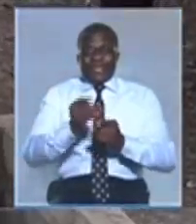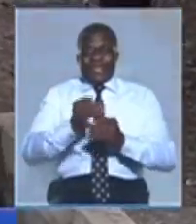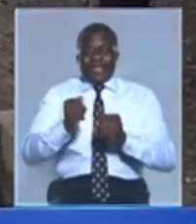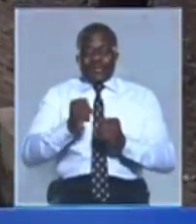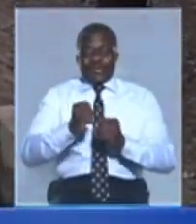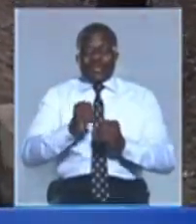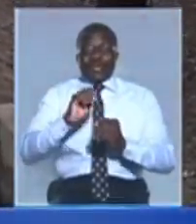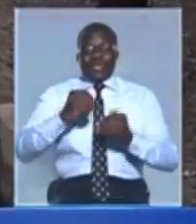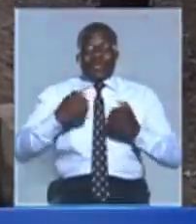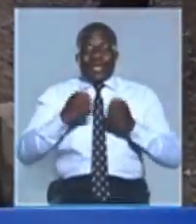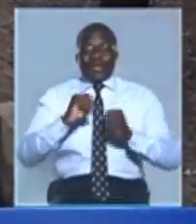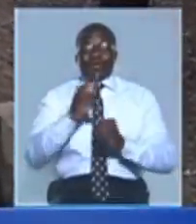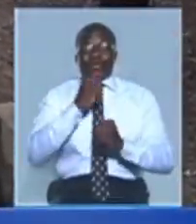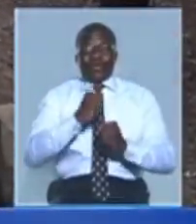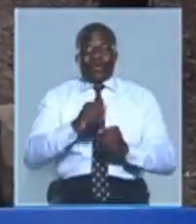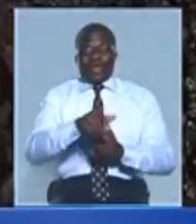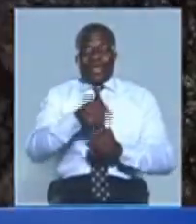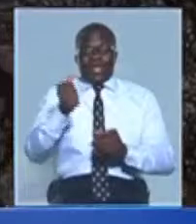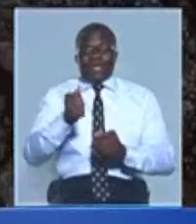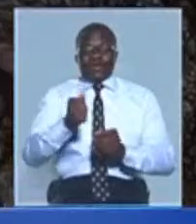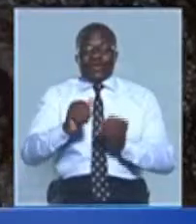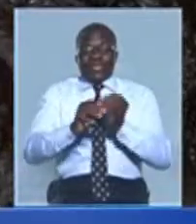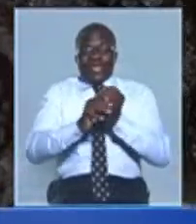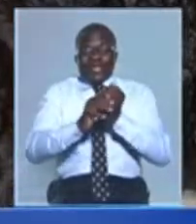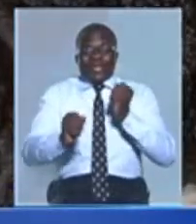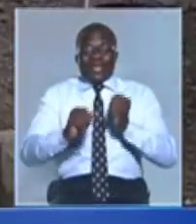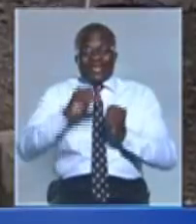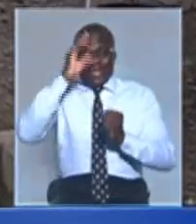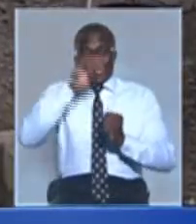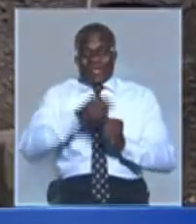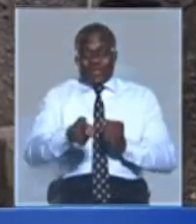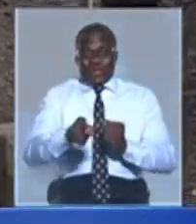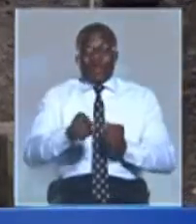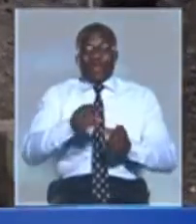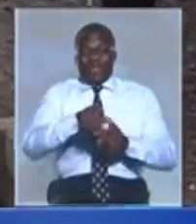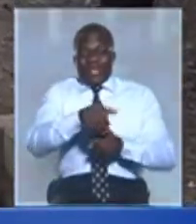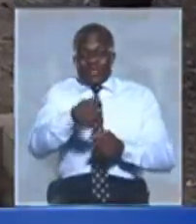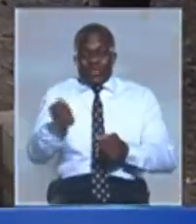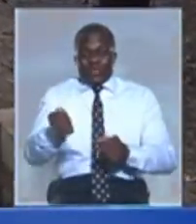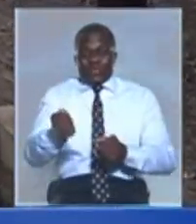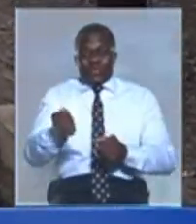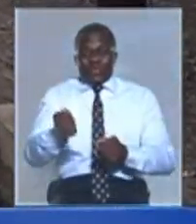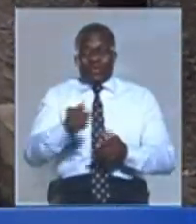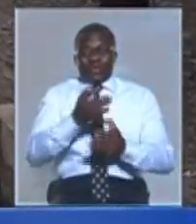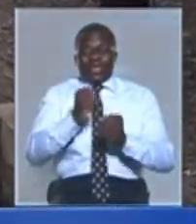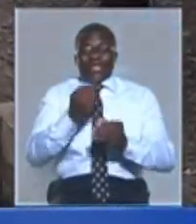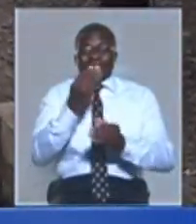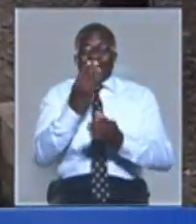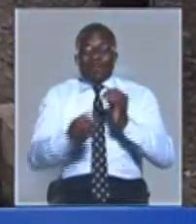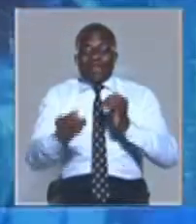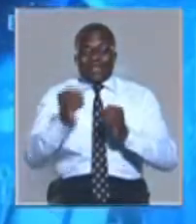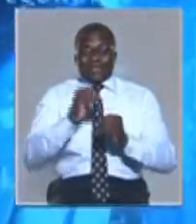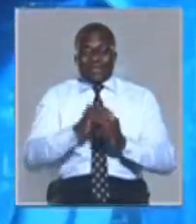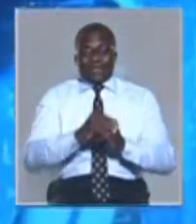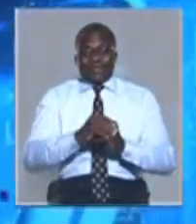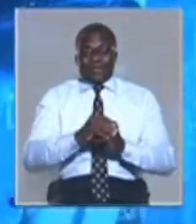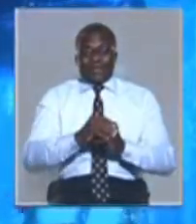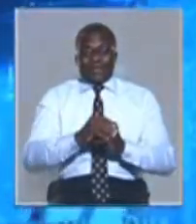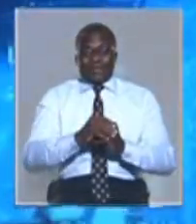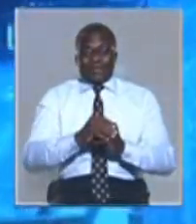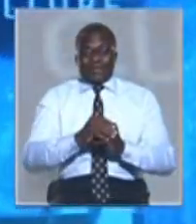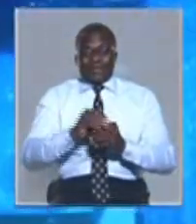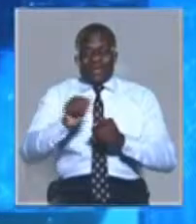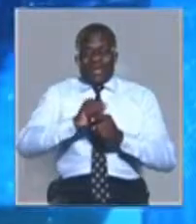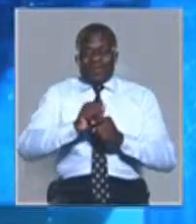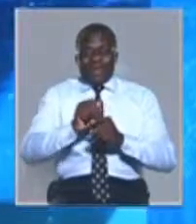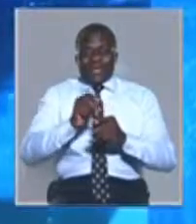animales uniquement, d'autres les excréments humains, d'autres encore étant mixtes. La